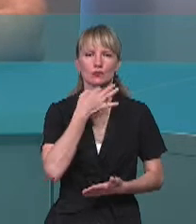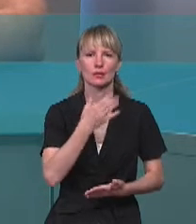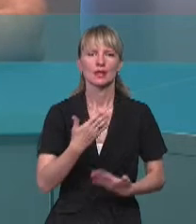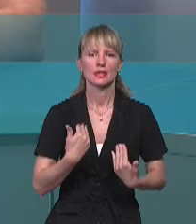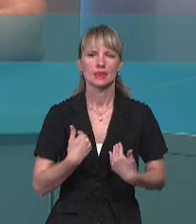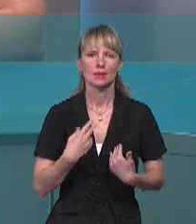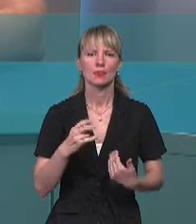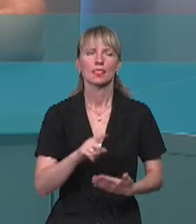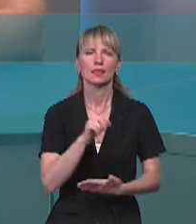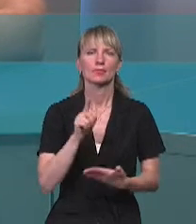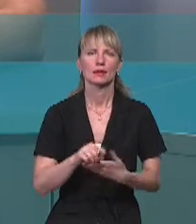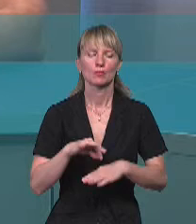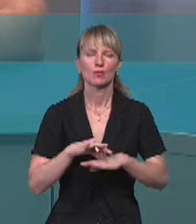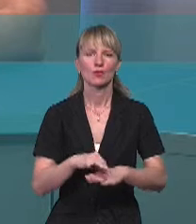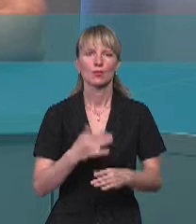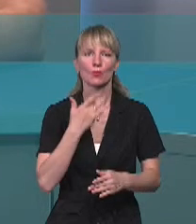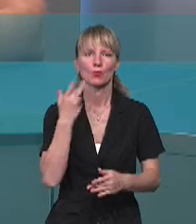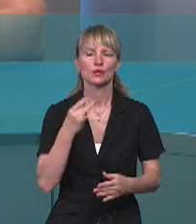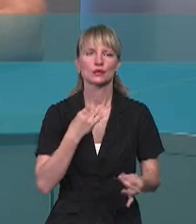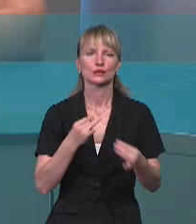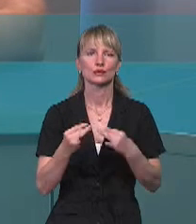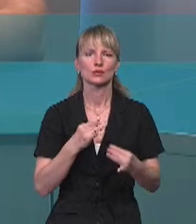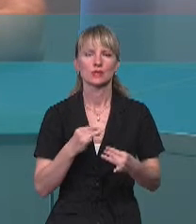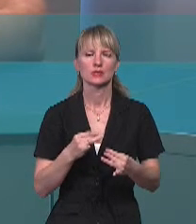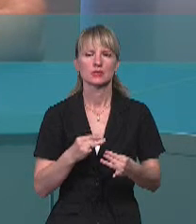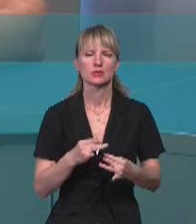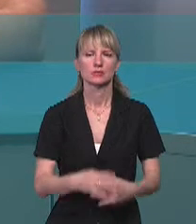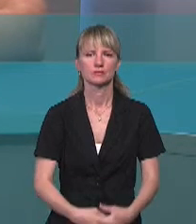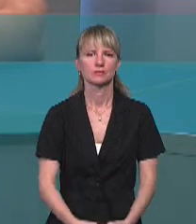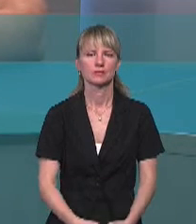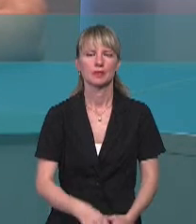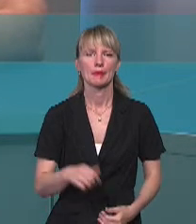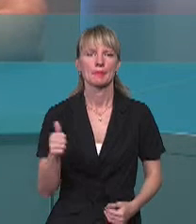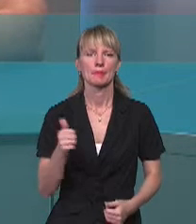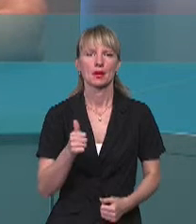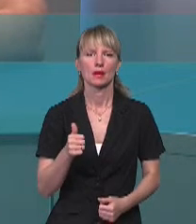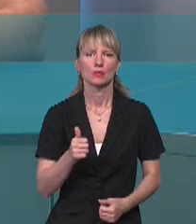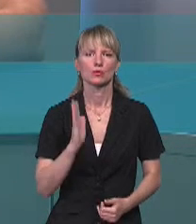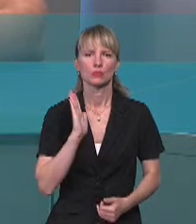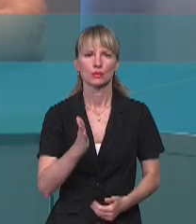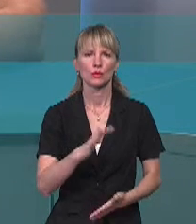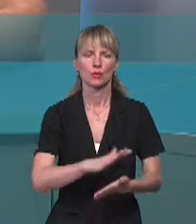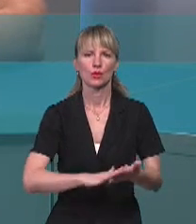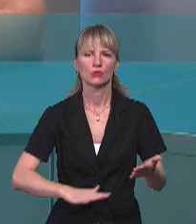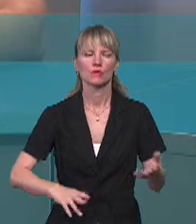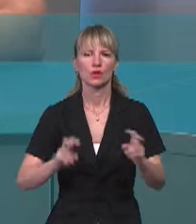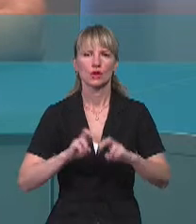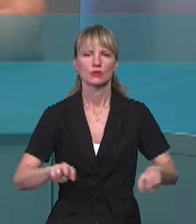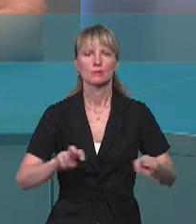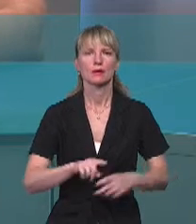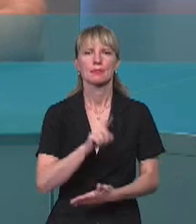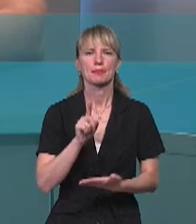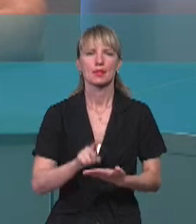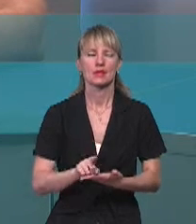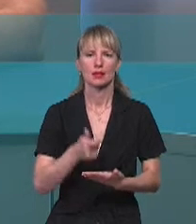А стосовно яких питань планується проводити публічні консультації в майбутньому? Ну, по-перше, будемо продовжувати розбиратися з